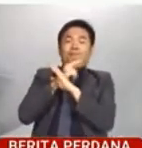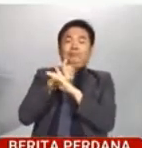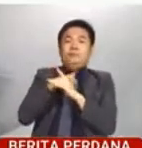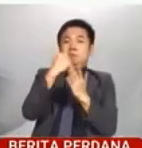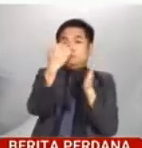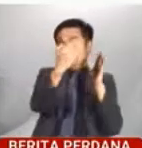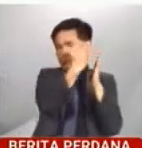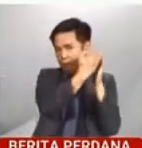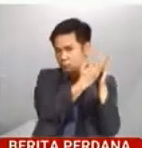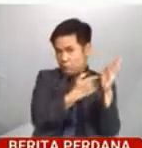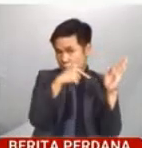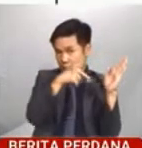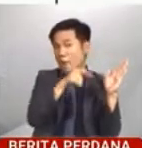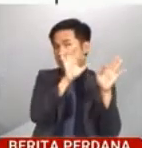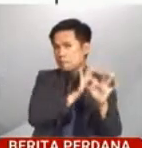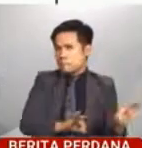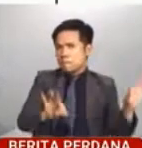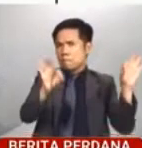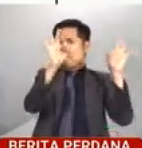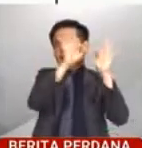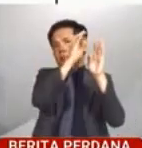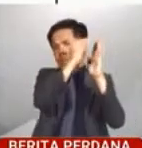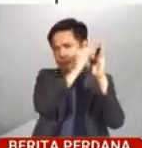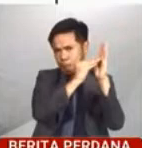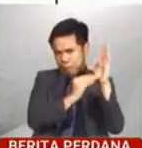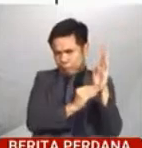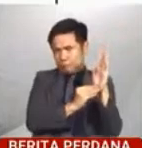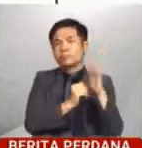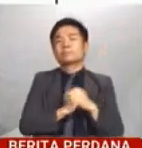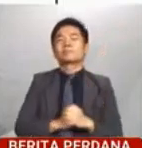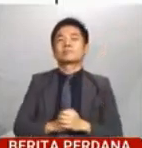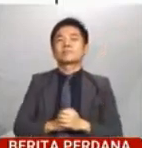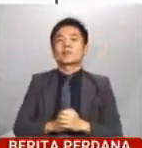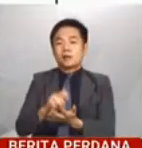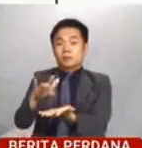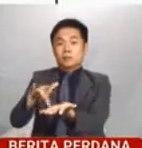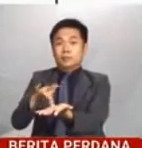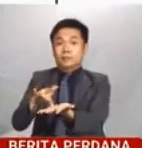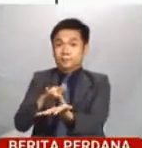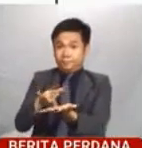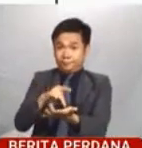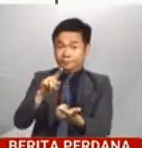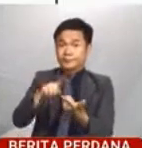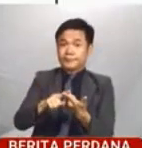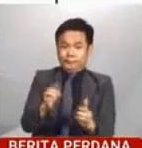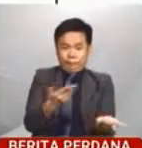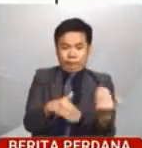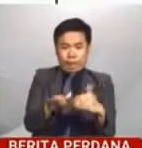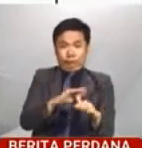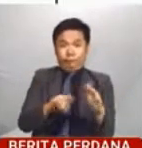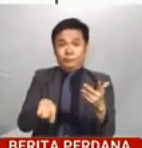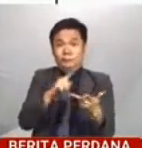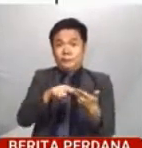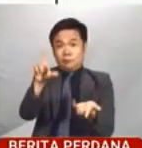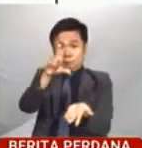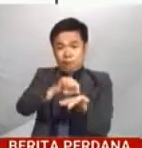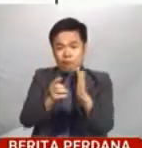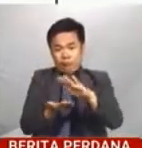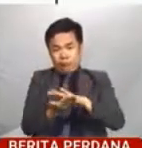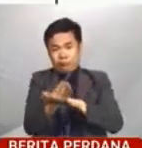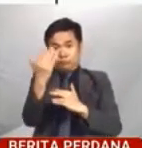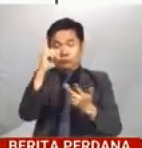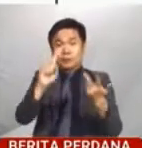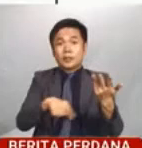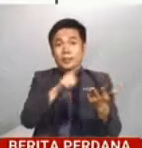senarai barangan penting diiktiraf Kementerian kesihatan juga produk farmaseutikal bahan pembungkusan juga percetakan peranti